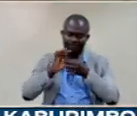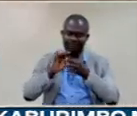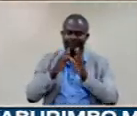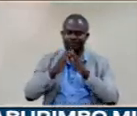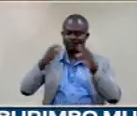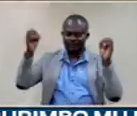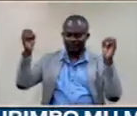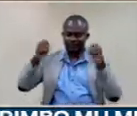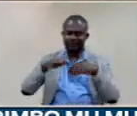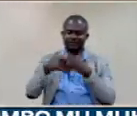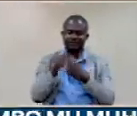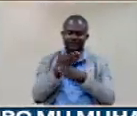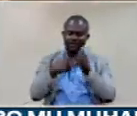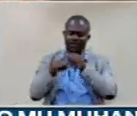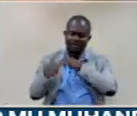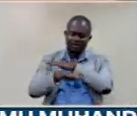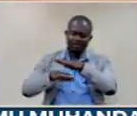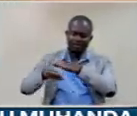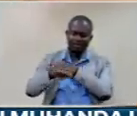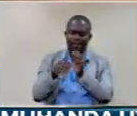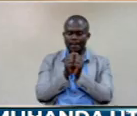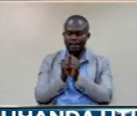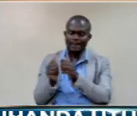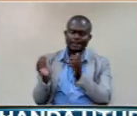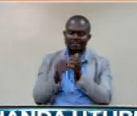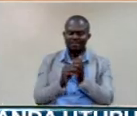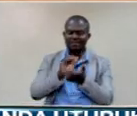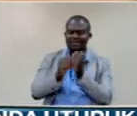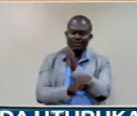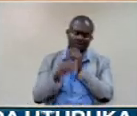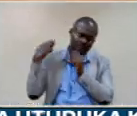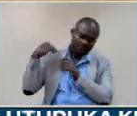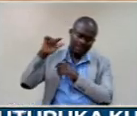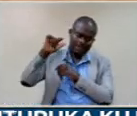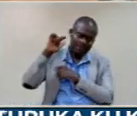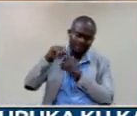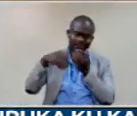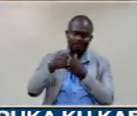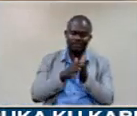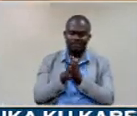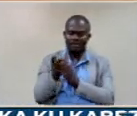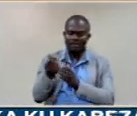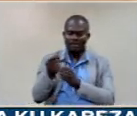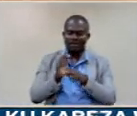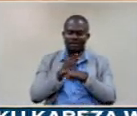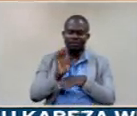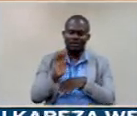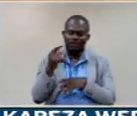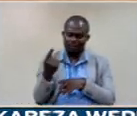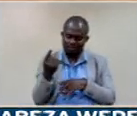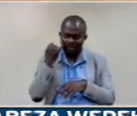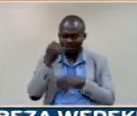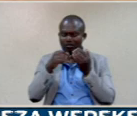wa Kigali, minisiteri y'ibikorwa remezo ndetse n'ikigo cy'igihugu gishinzwe ibibuga by'indege, ukazatwara amafaranga miliyari imwe